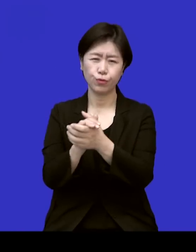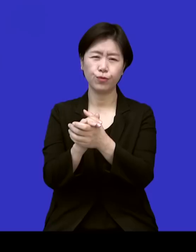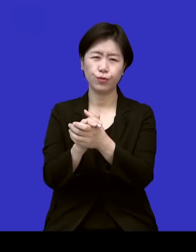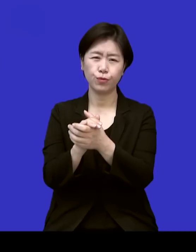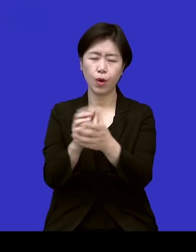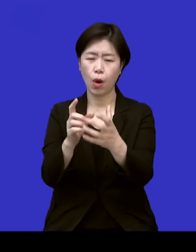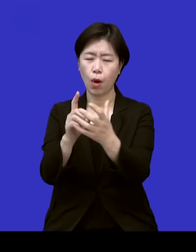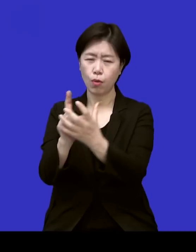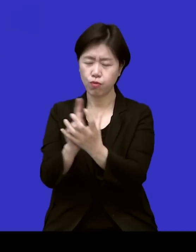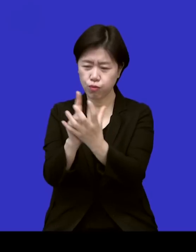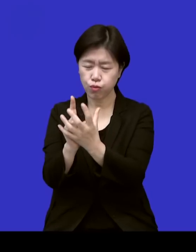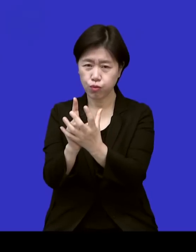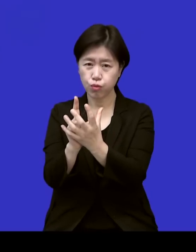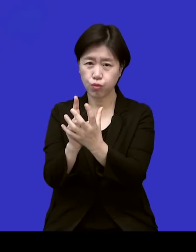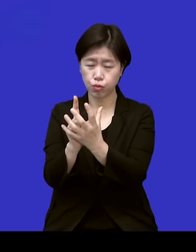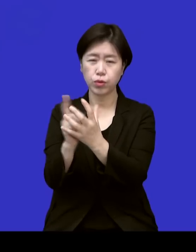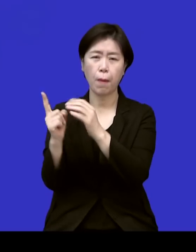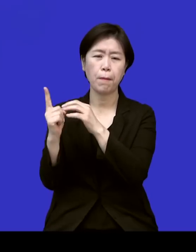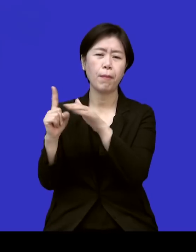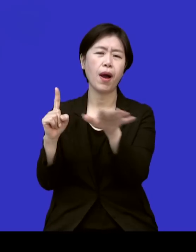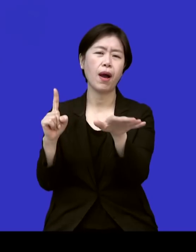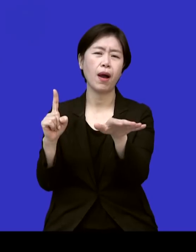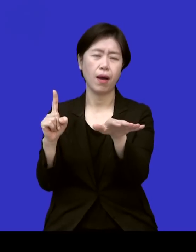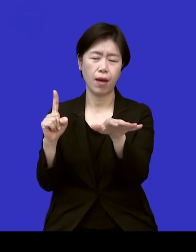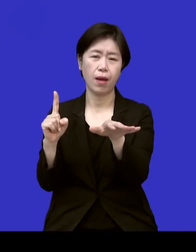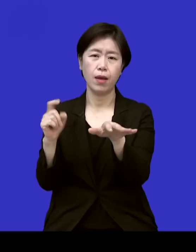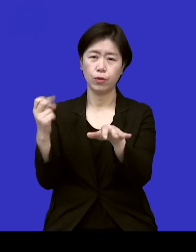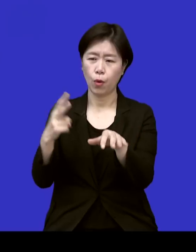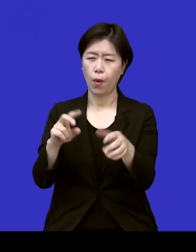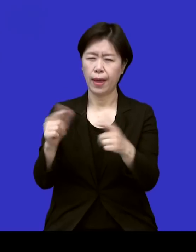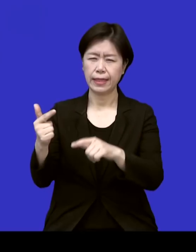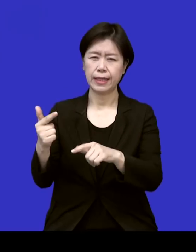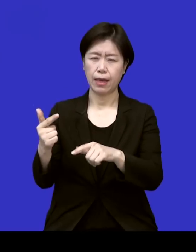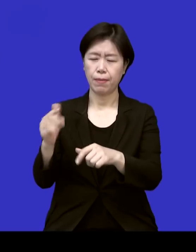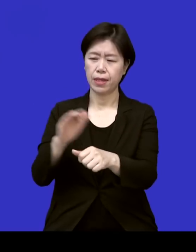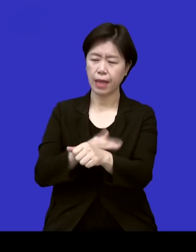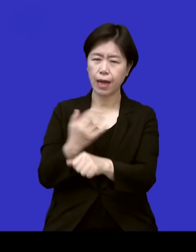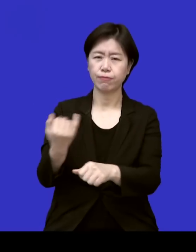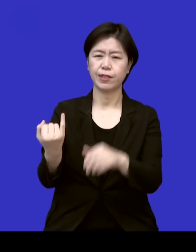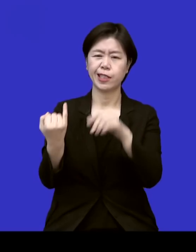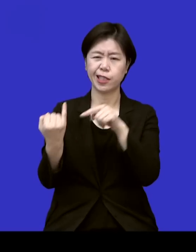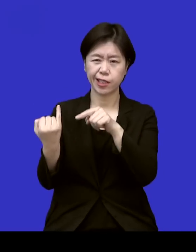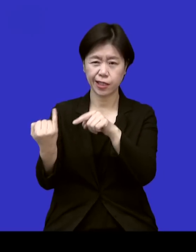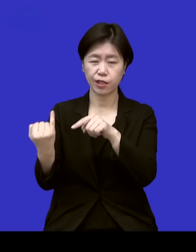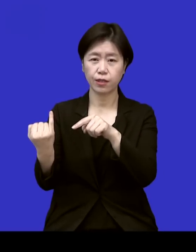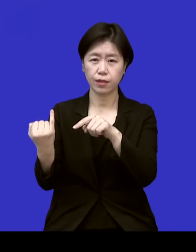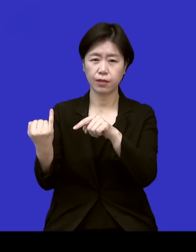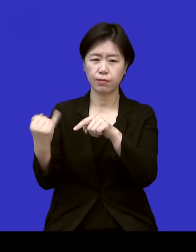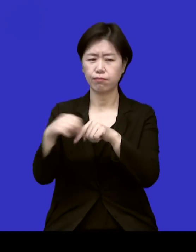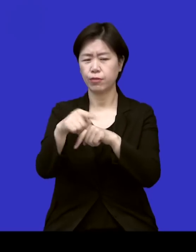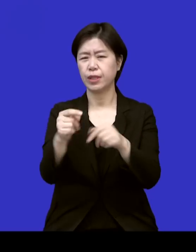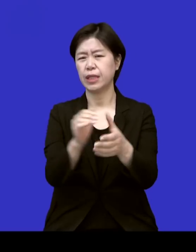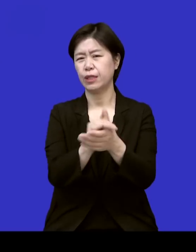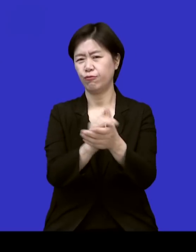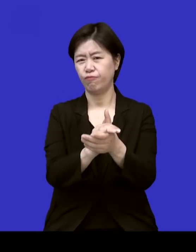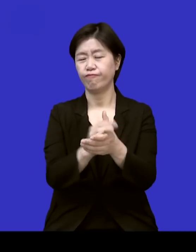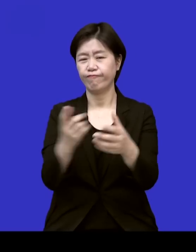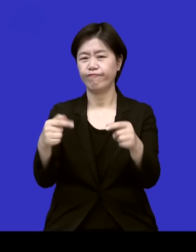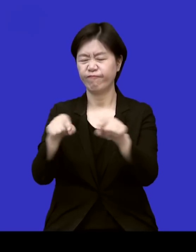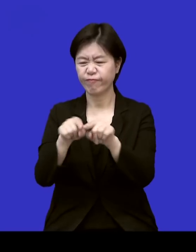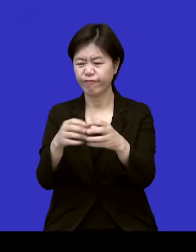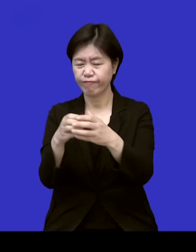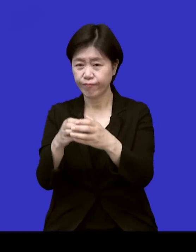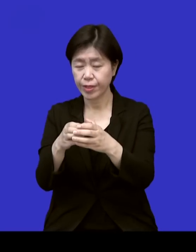당한 거예요. 네. 이제 친구들이 보기에 순진하니까 뭐 이렇게 시켜 먹고 막 이제 이러기가 좋았었나 봐요. 네. 그래서 이제